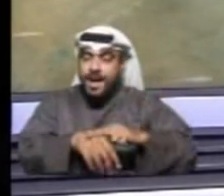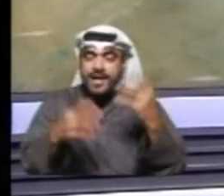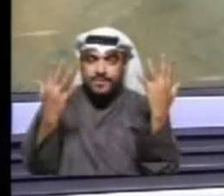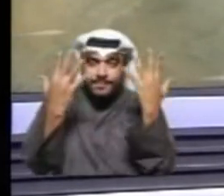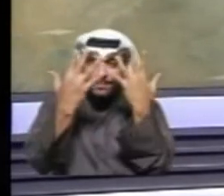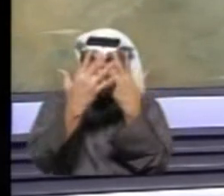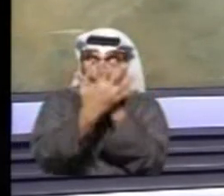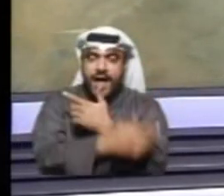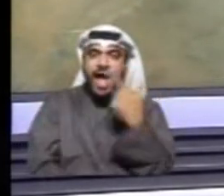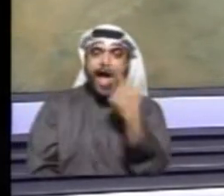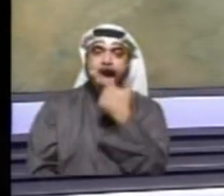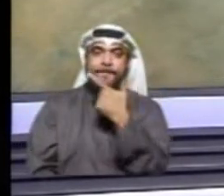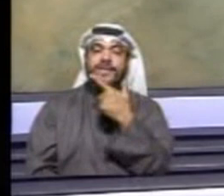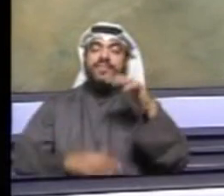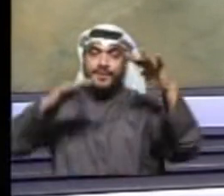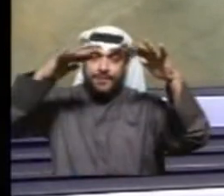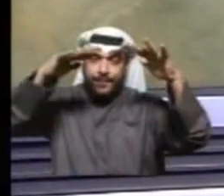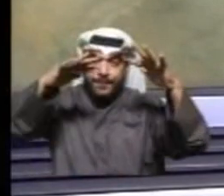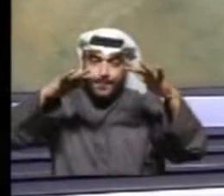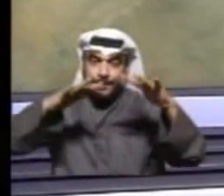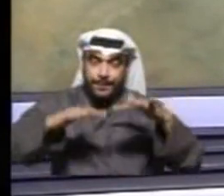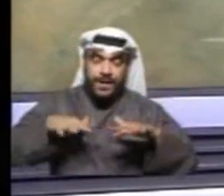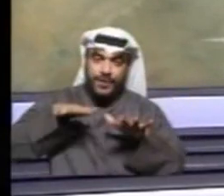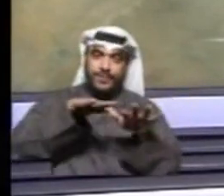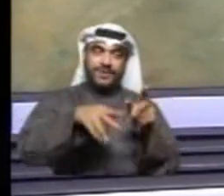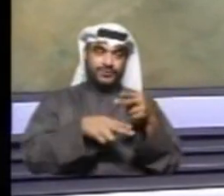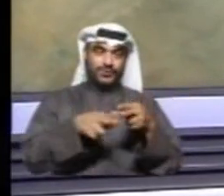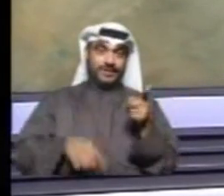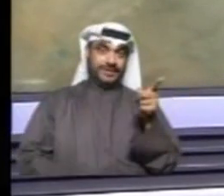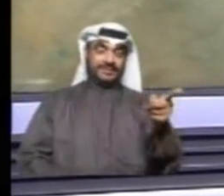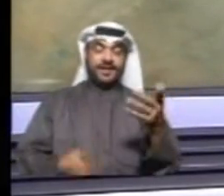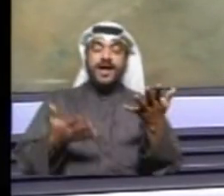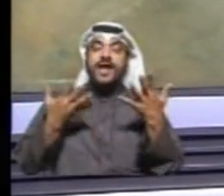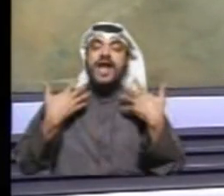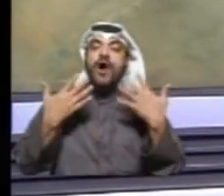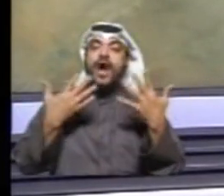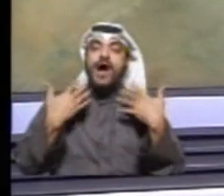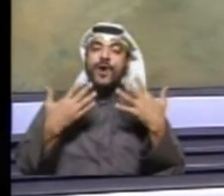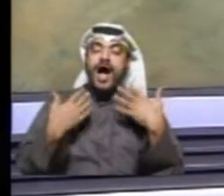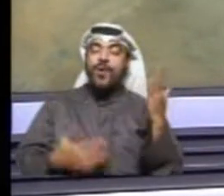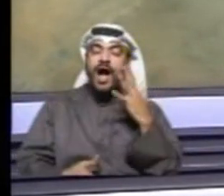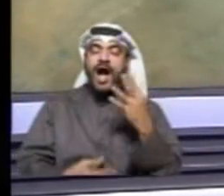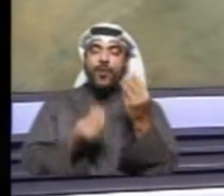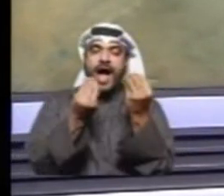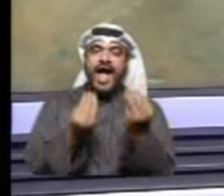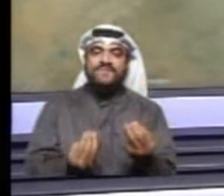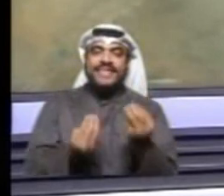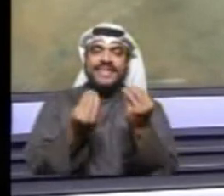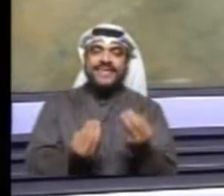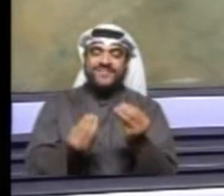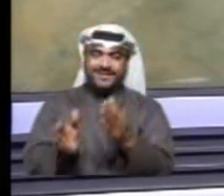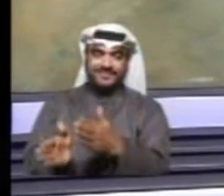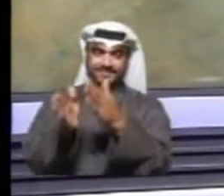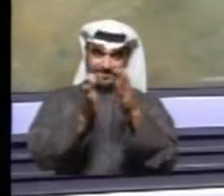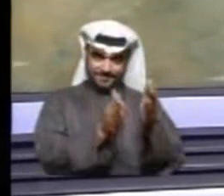23 إلى 26 درجة مئوية، وقد تصل إلى 28 درجة مئوية في مدينة الكويت، مع رياح جنوبية شرقية تدريجيا تتحول إلى شمالية غربية،